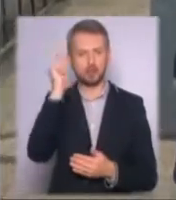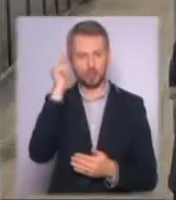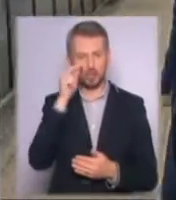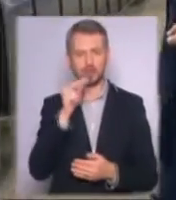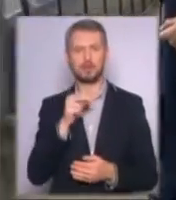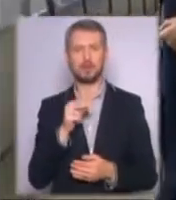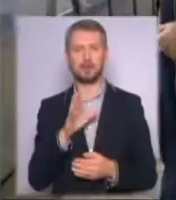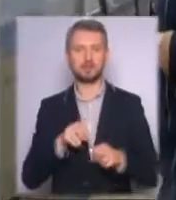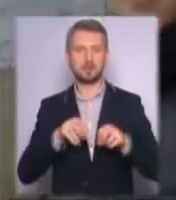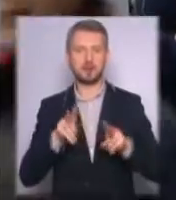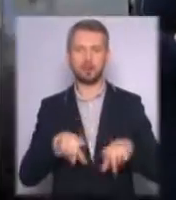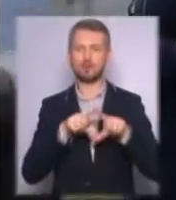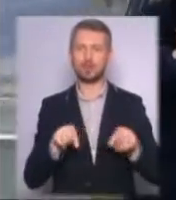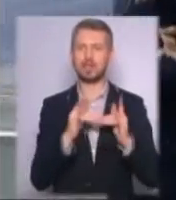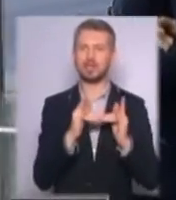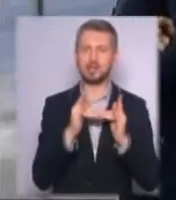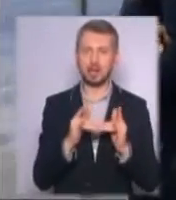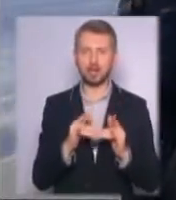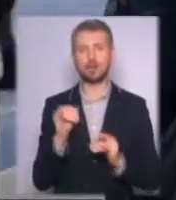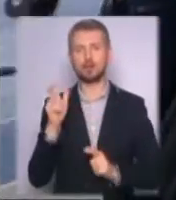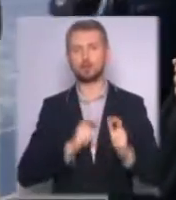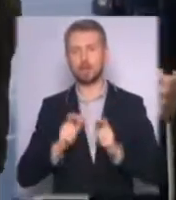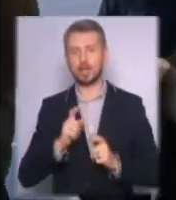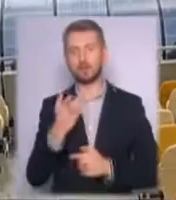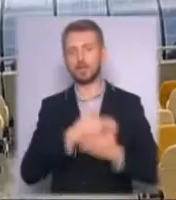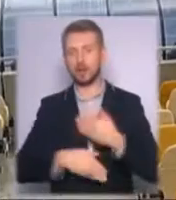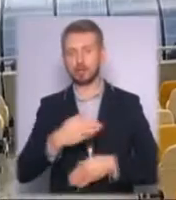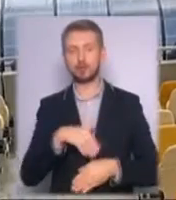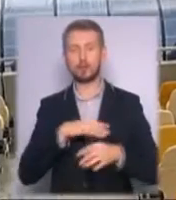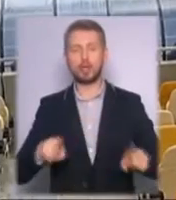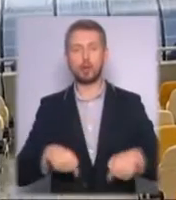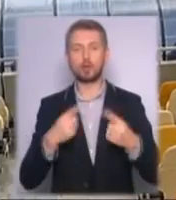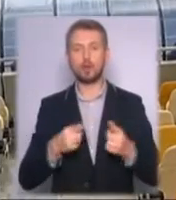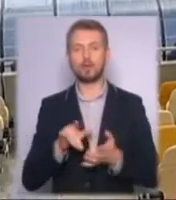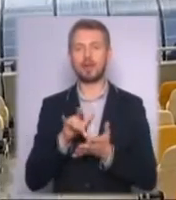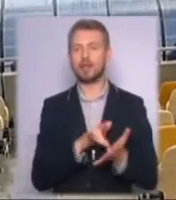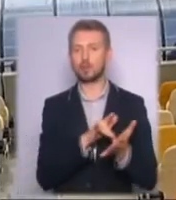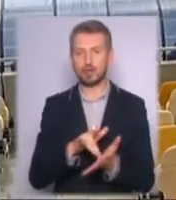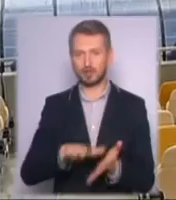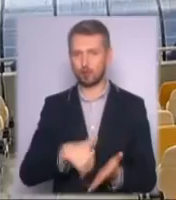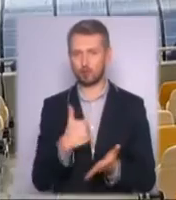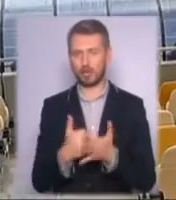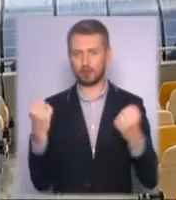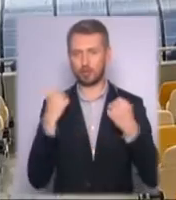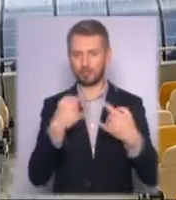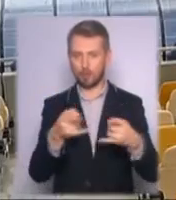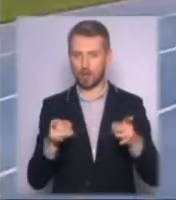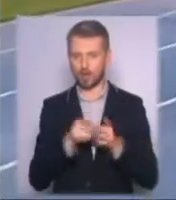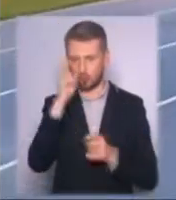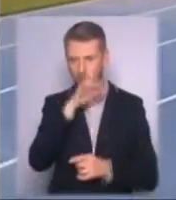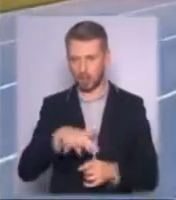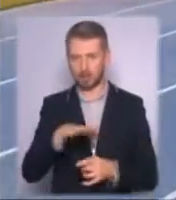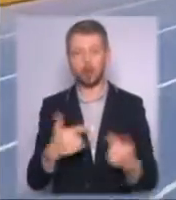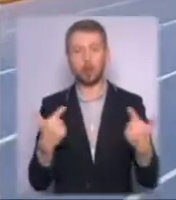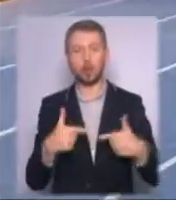учнів-вихованців спеціалізованих шкіл-інтернатів та студентів з інвалідністю були організовані екскурсії головною спортивною ареною країни.